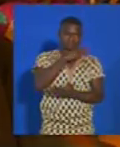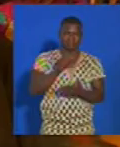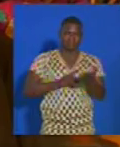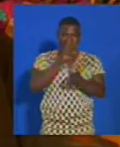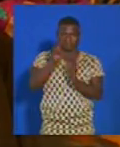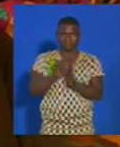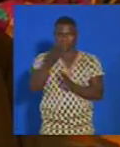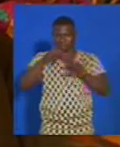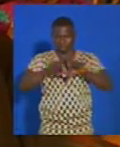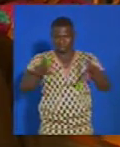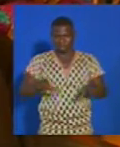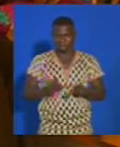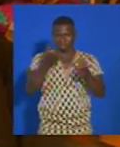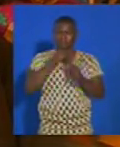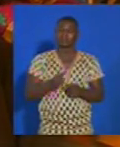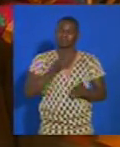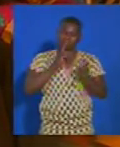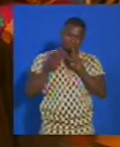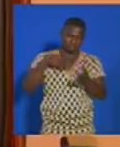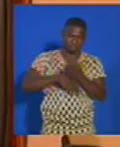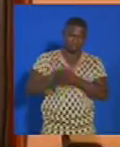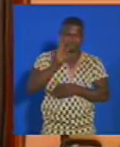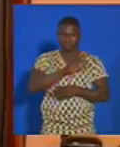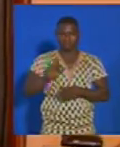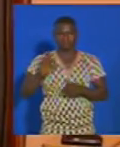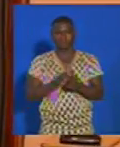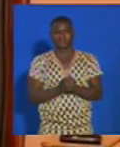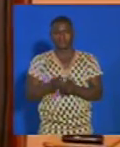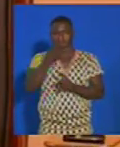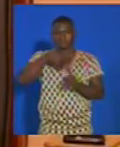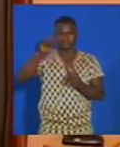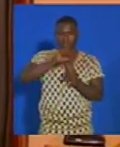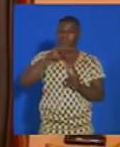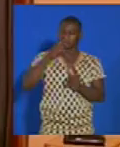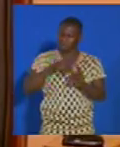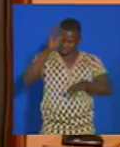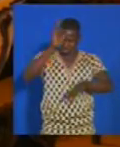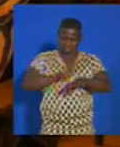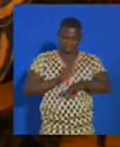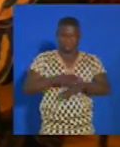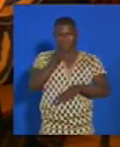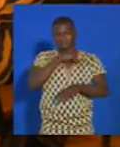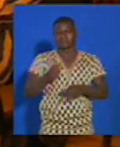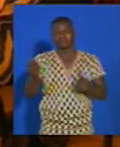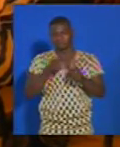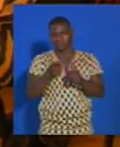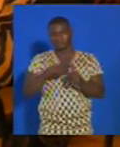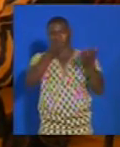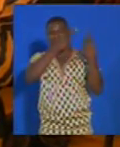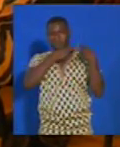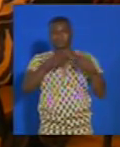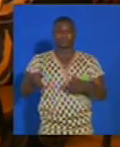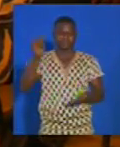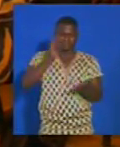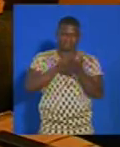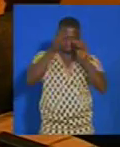aux collectivités territoriales au Burkina Faso. Une situation qui interpelle à plus d'un titre les premiers responsables de ces collectivités. Cet atelier